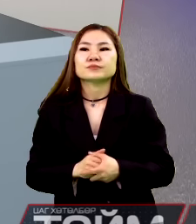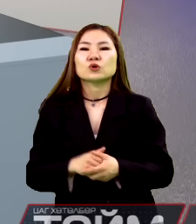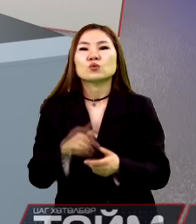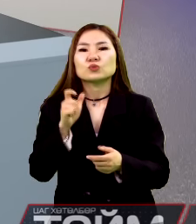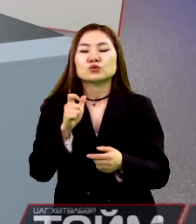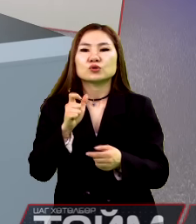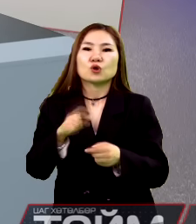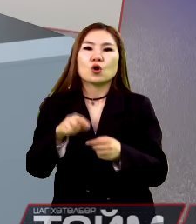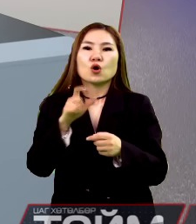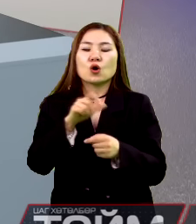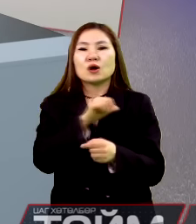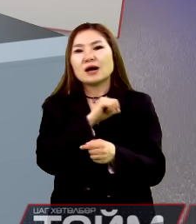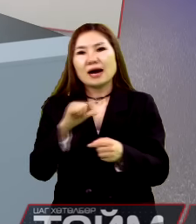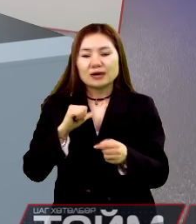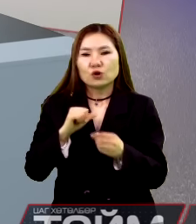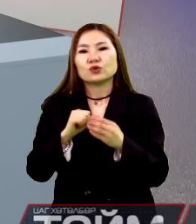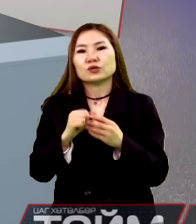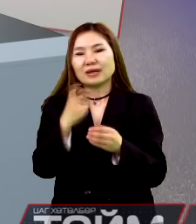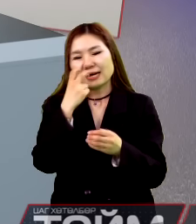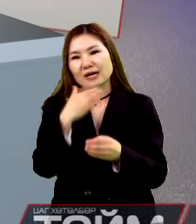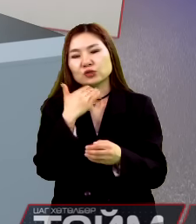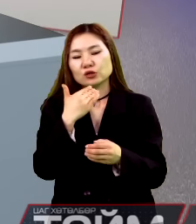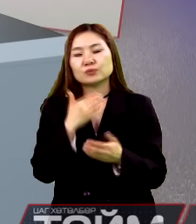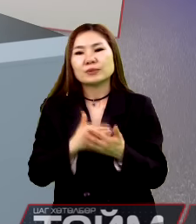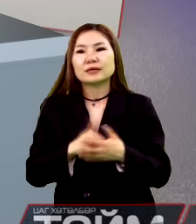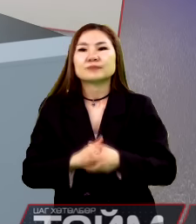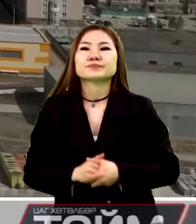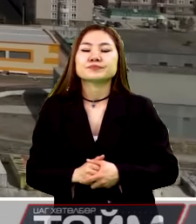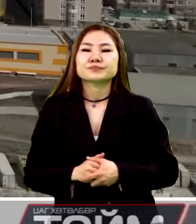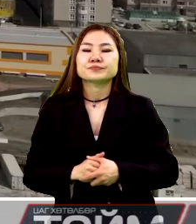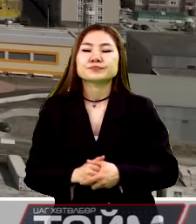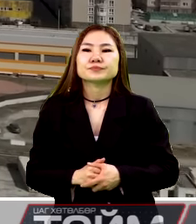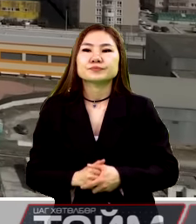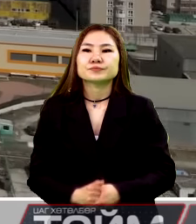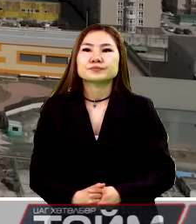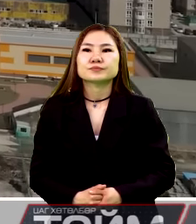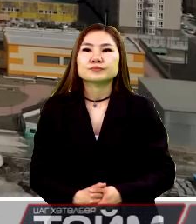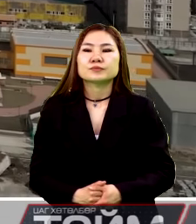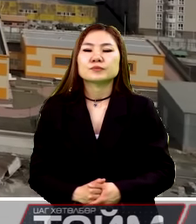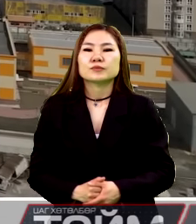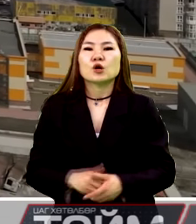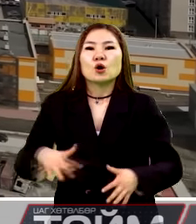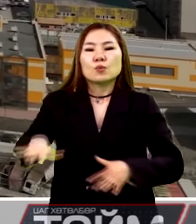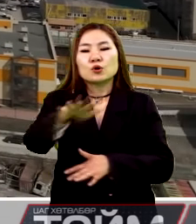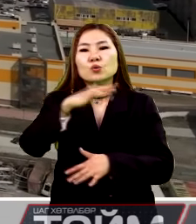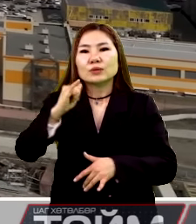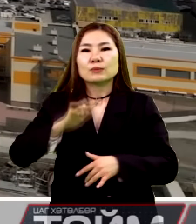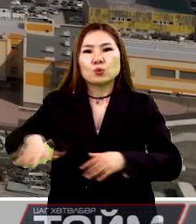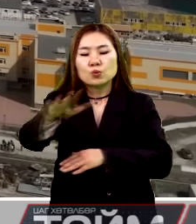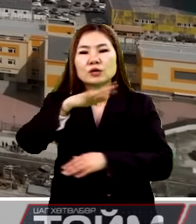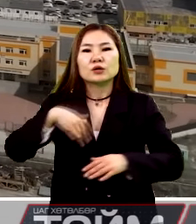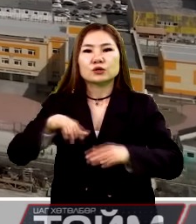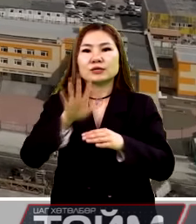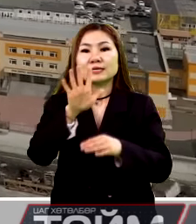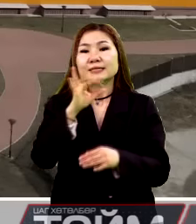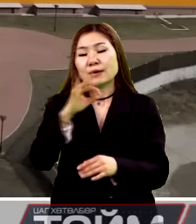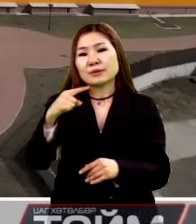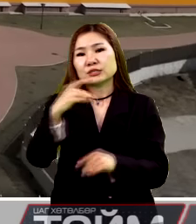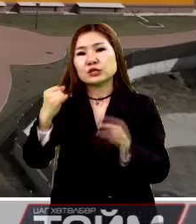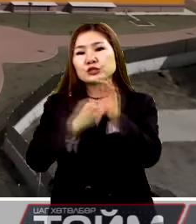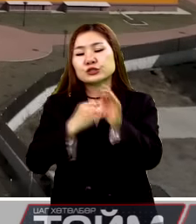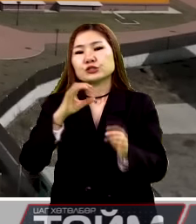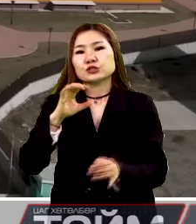нэг хүн дээр нь ингээд фокуслоод ингээд алей наадам хошин болгоод байх шиг байна тийм ээ. Тэгэхээр яг ер нь одоо хүн амын бараг 50-60%